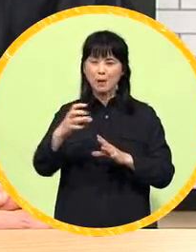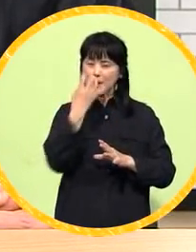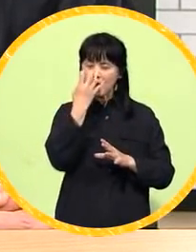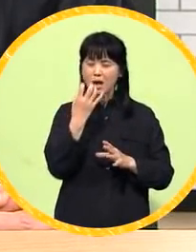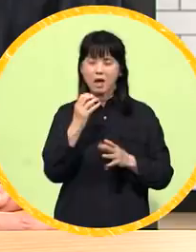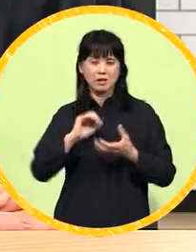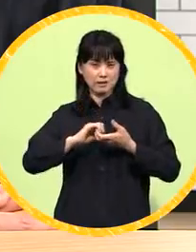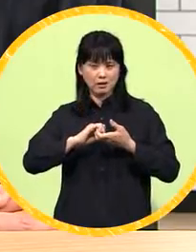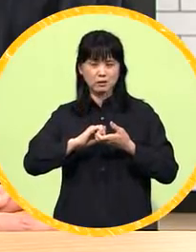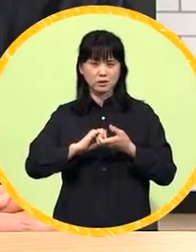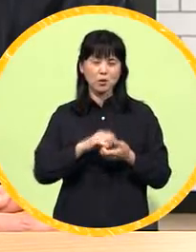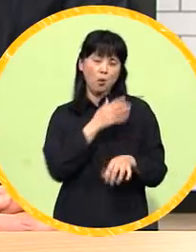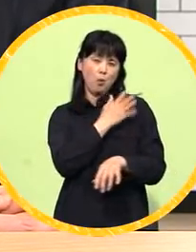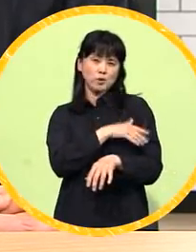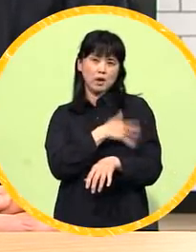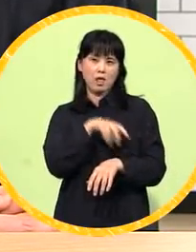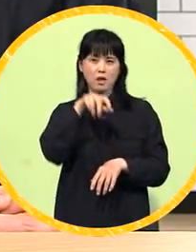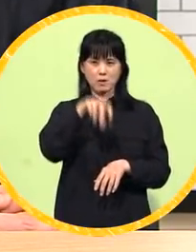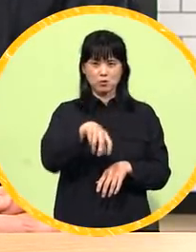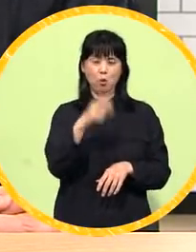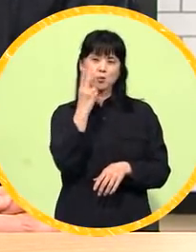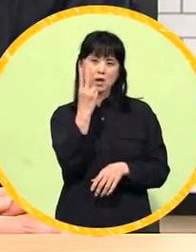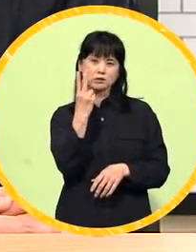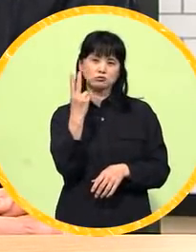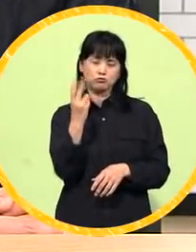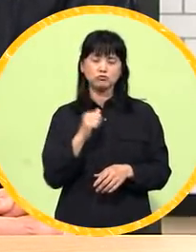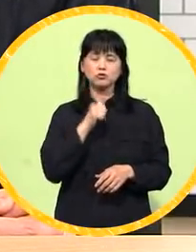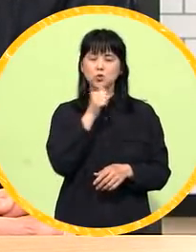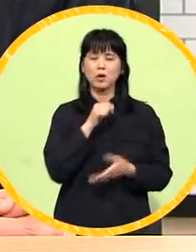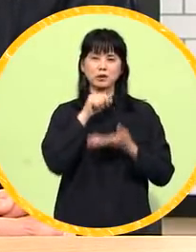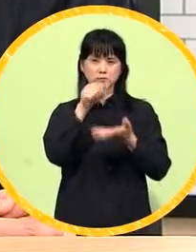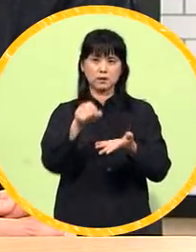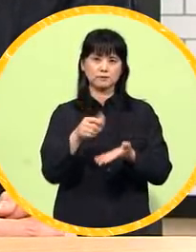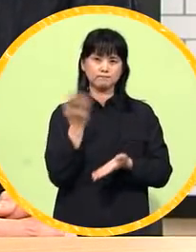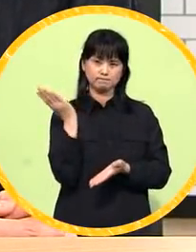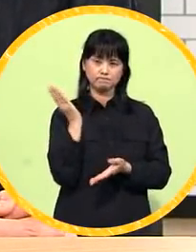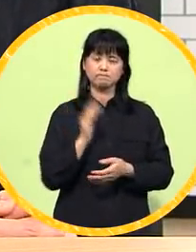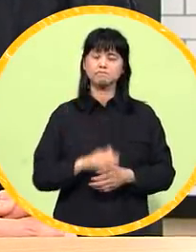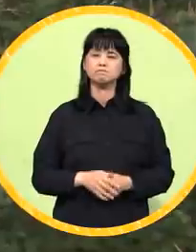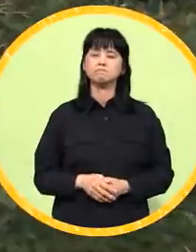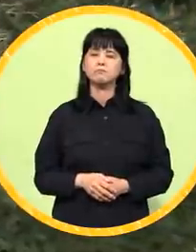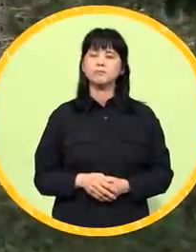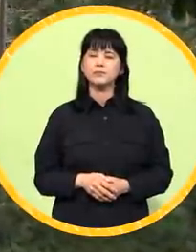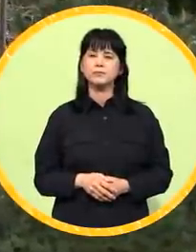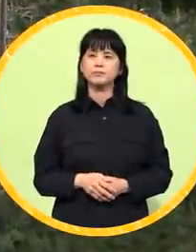なしのおしゃれスポットを2つ続けてご紹介しますどうぞ